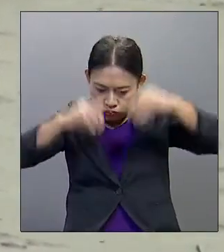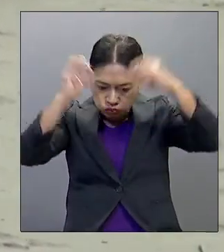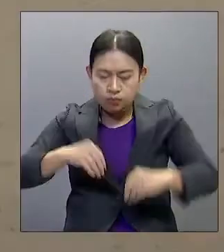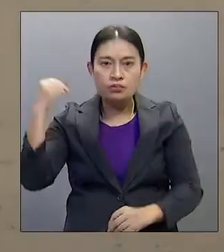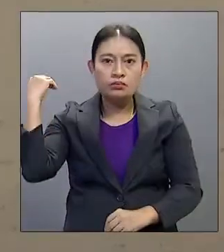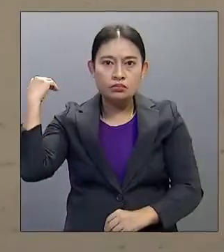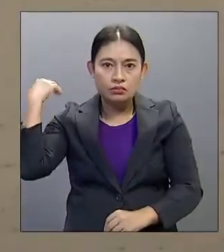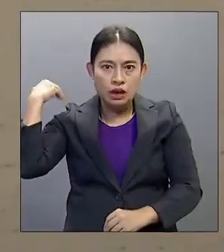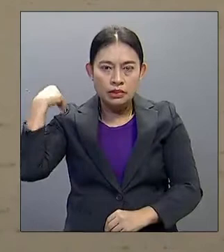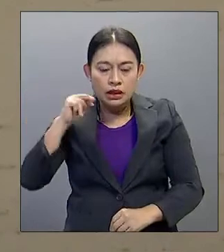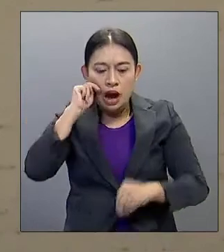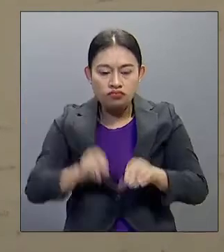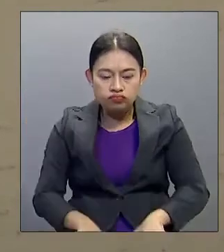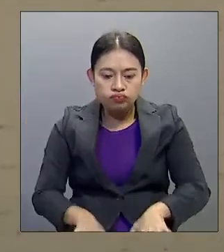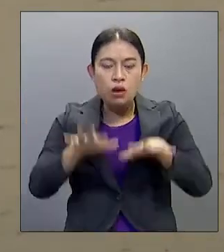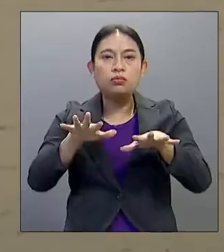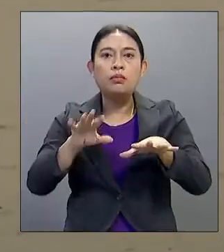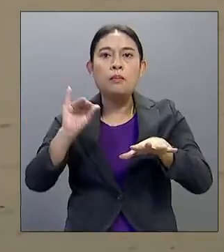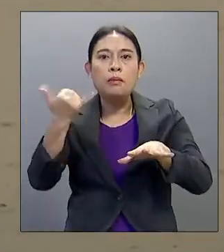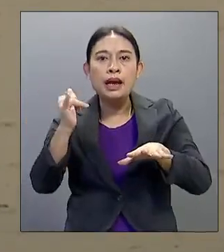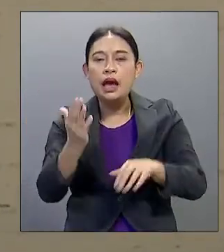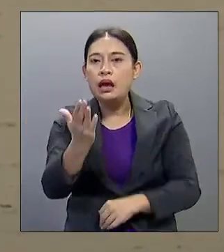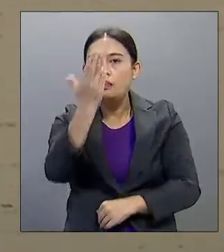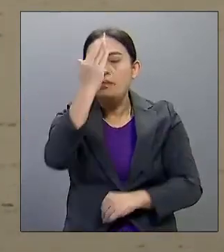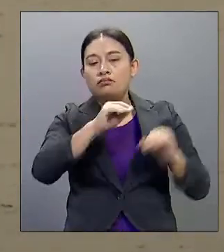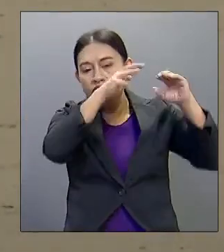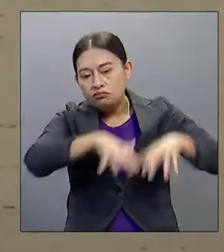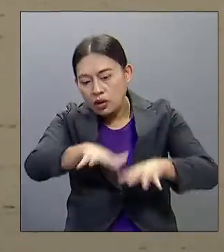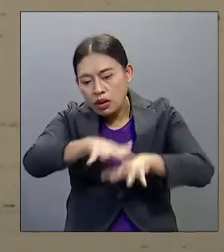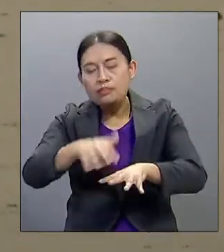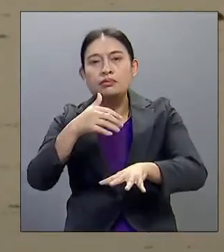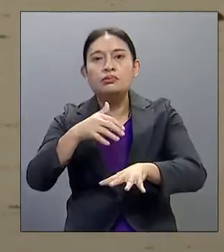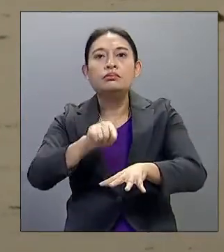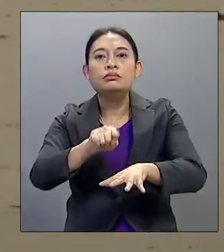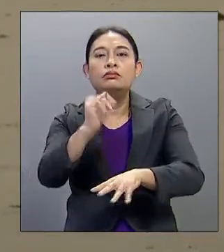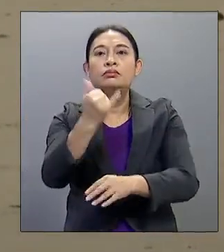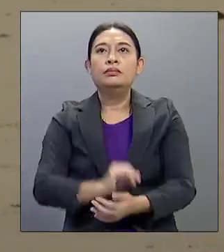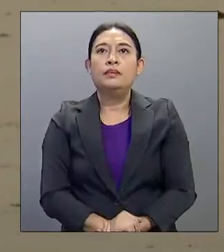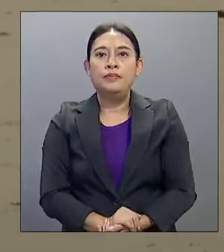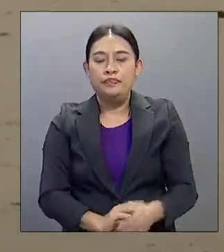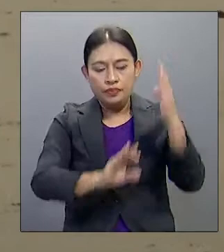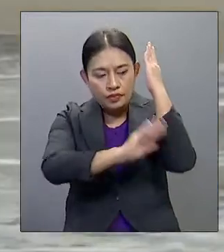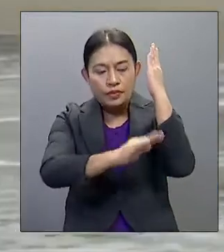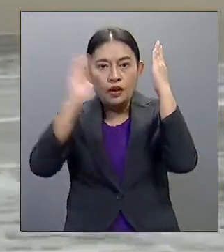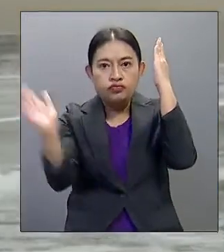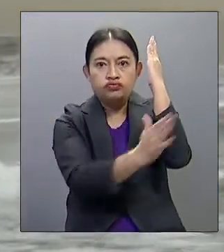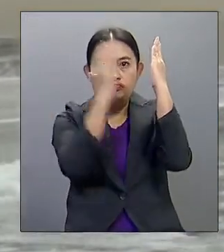จจะทำให้เกิดน้ำท่วมฉับพลันน้ำป่าไหลหลากส่วนคลื่นลมบริเวณอ่าวไทยก็ค่อนข้างแรงนะครับขอให้ช